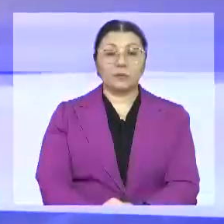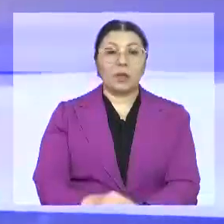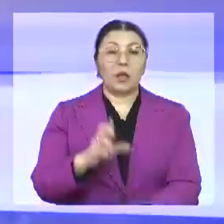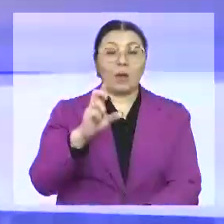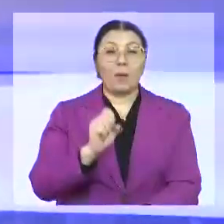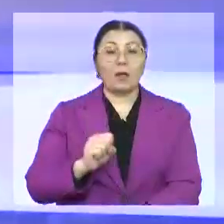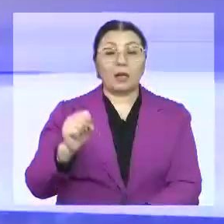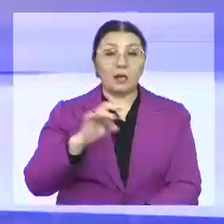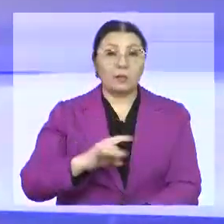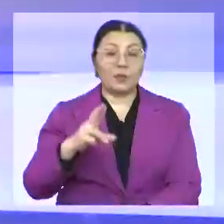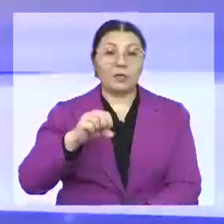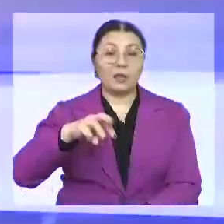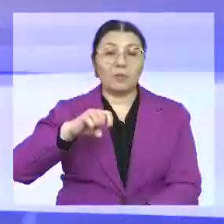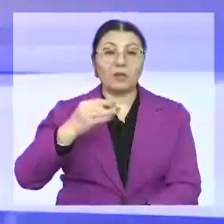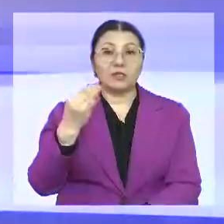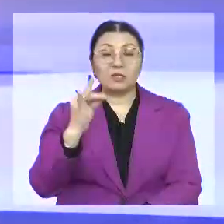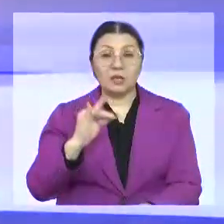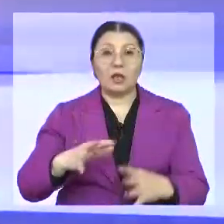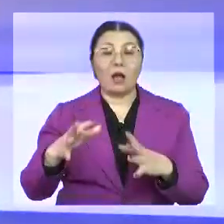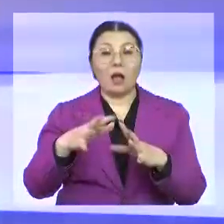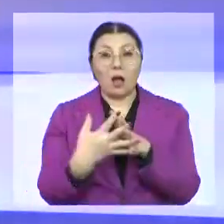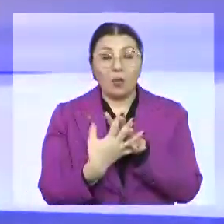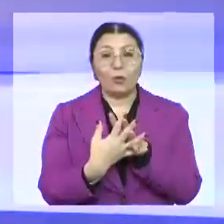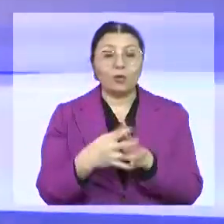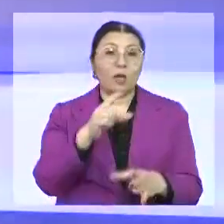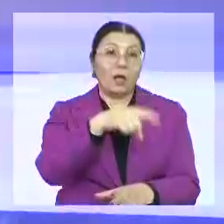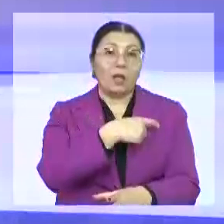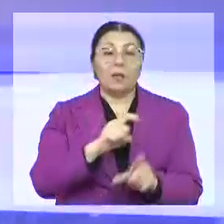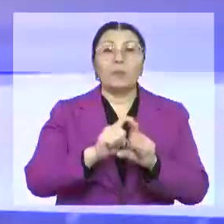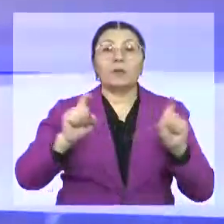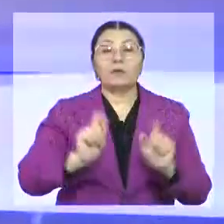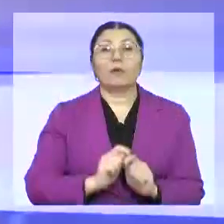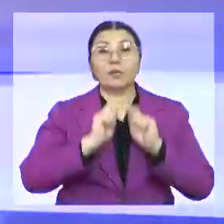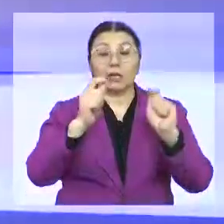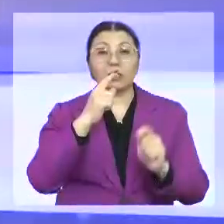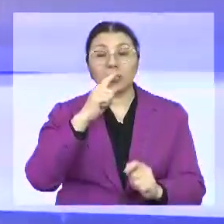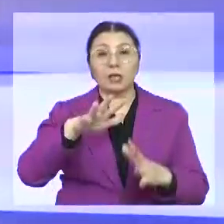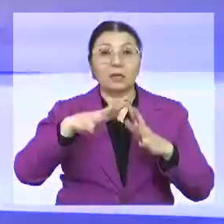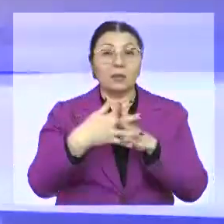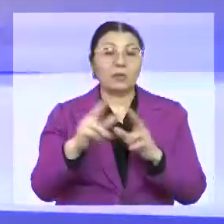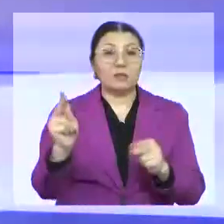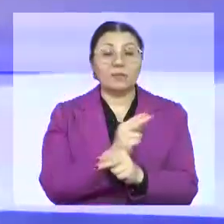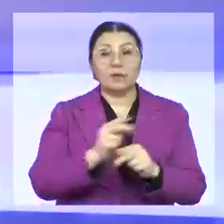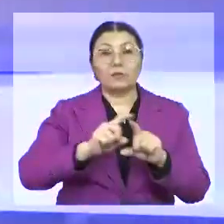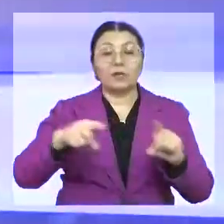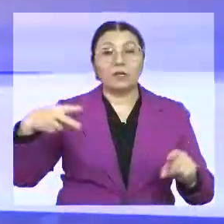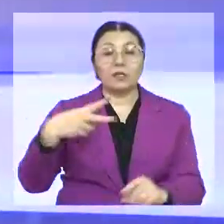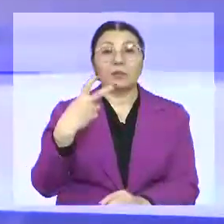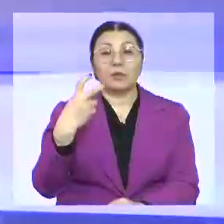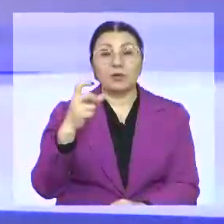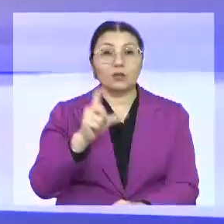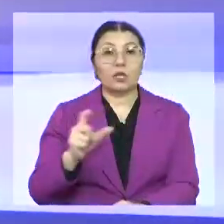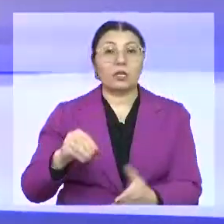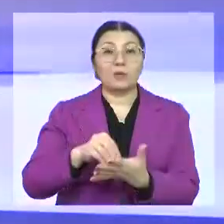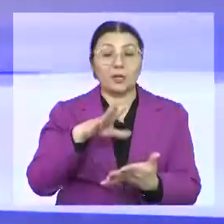Байғанин ауданындағы Кемерши ауылында жаңа дәрігерлік амбулатория ашылды. Шалғайдағы елді мекеннің емдеу орнына 2200 тұрғын